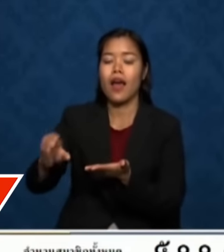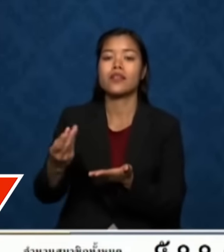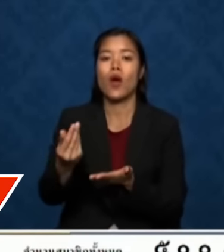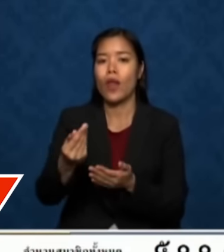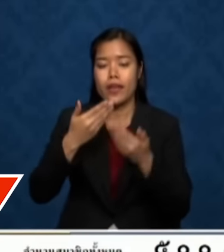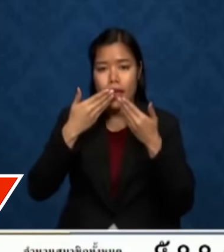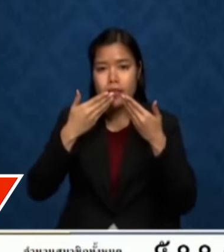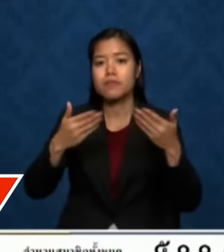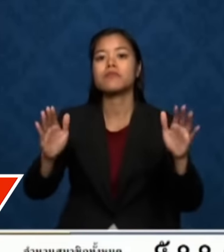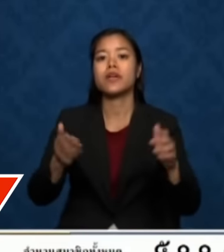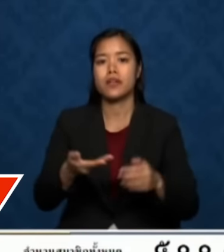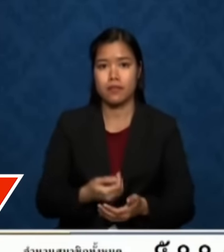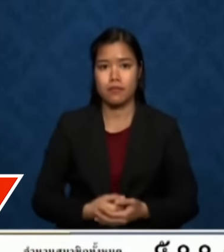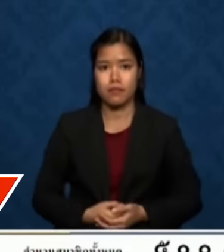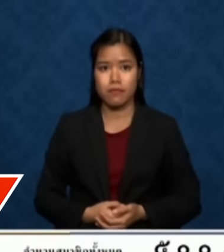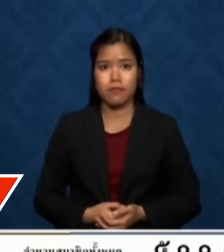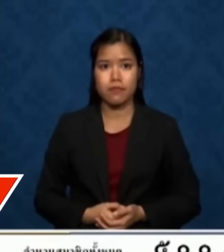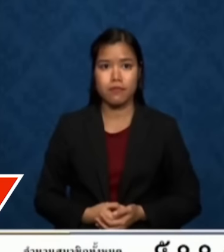ด็นต่อมาค่ะ